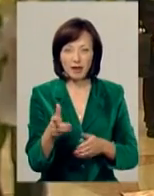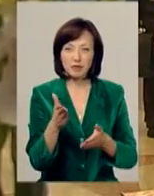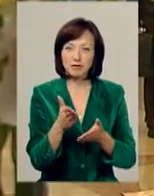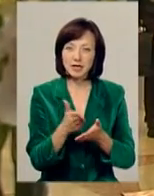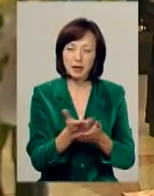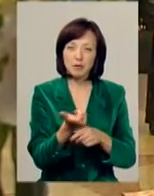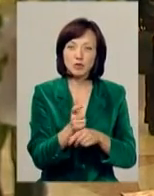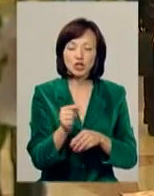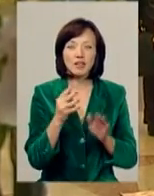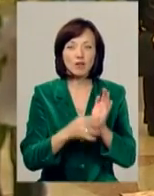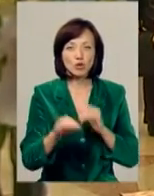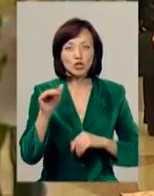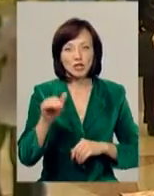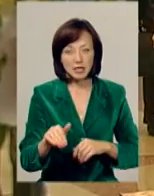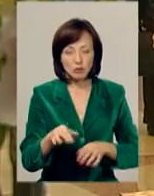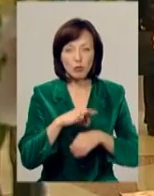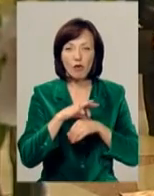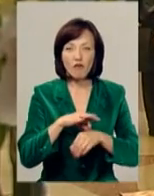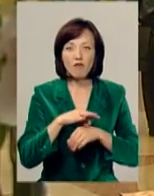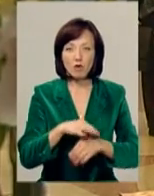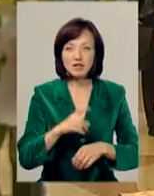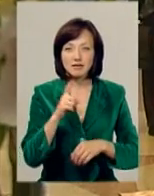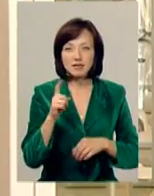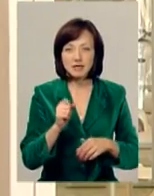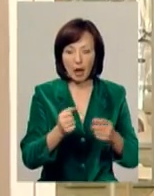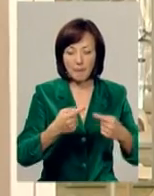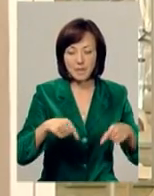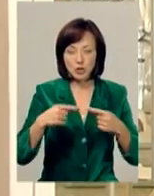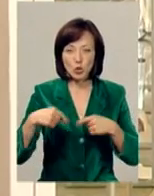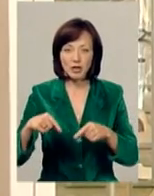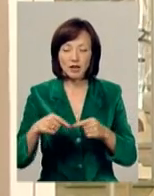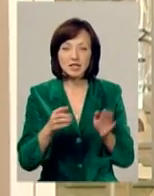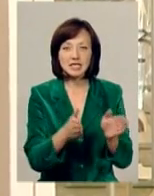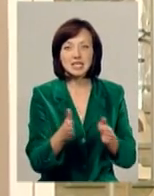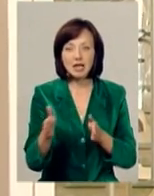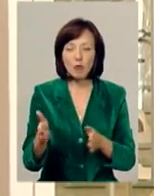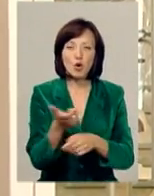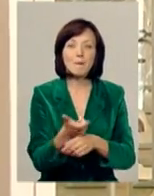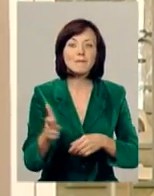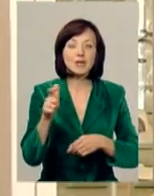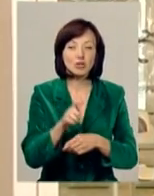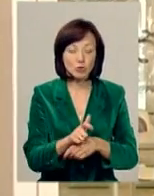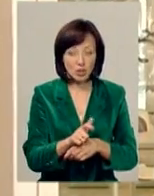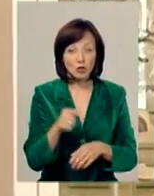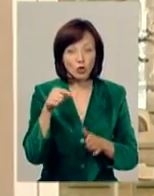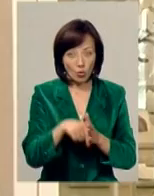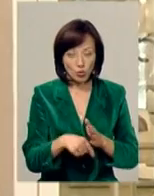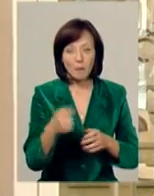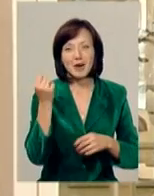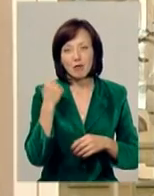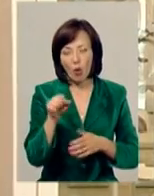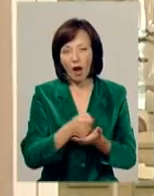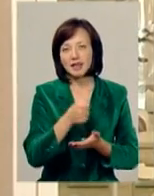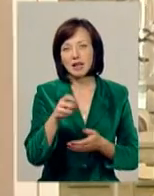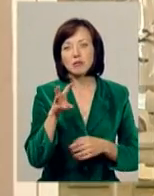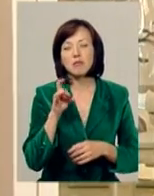є більшою ніж 90 000 проводяться за мажоритарною системою абсолютної більшості тобто для перемоги кандидат у Мери